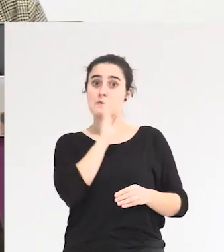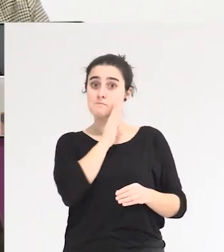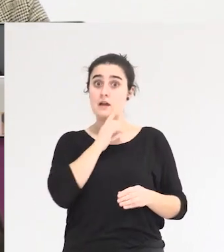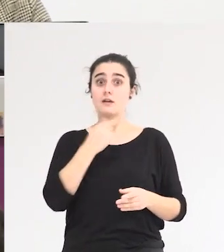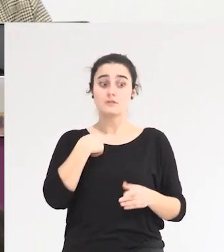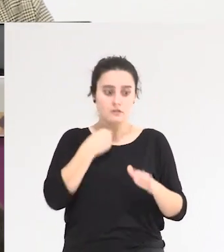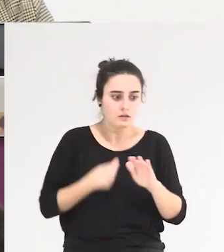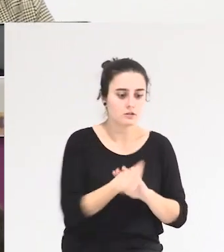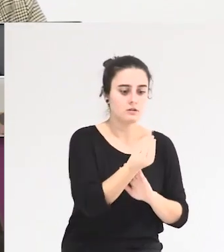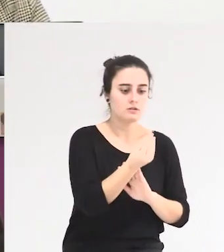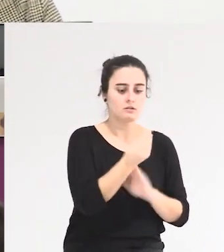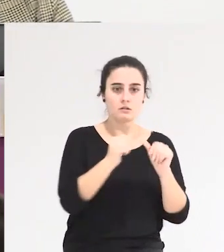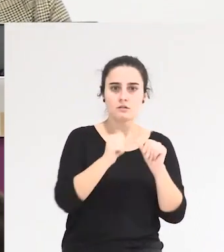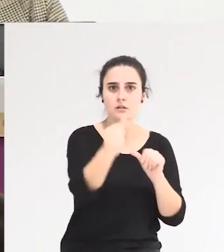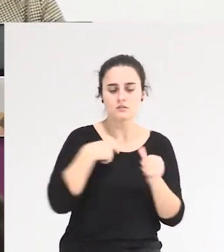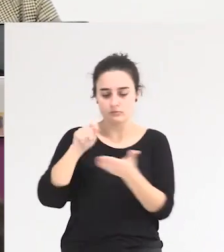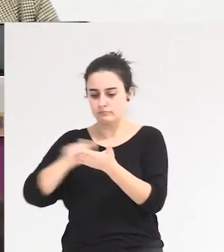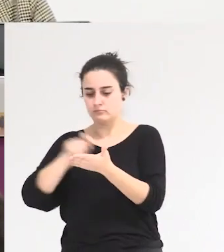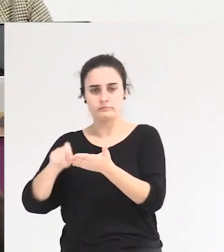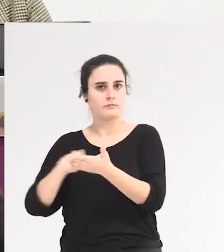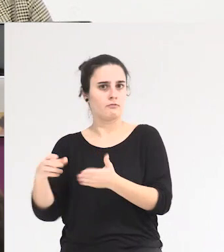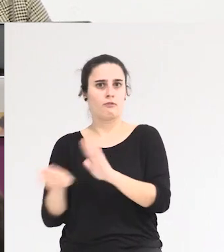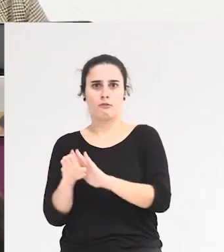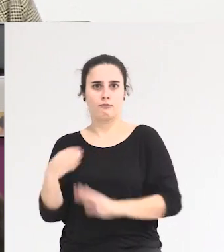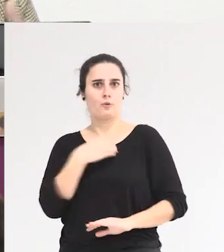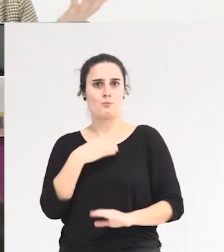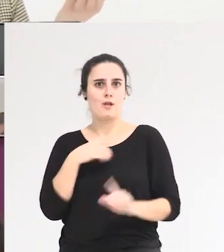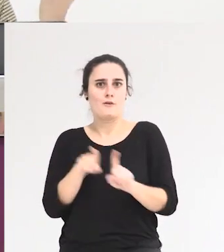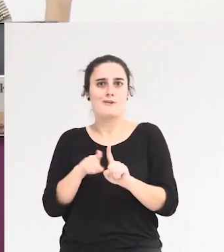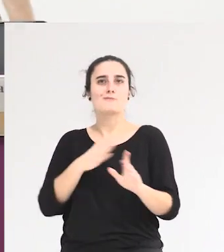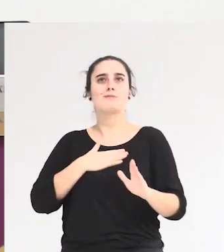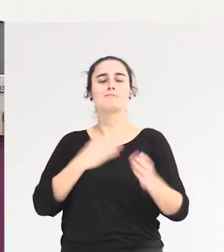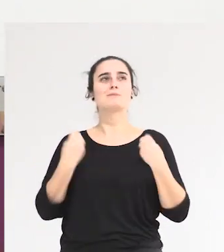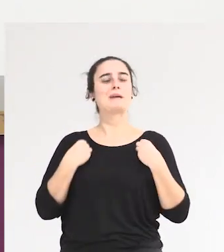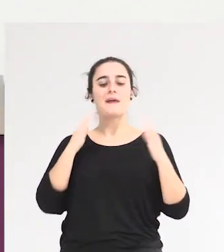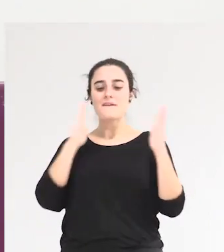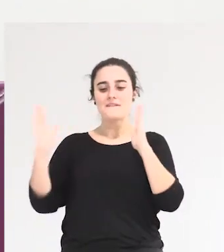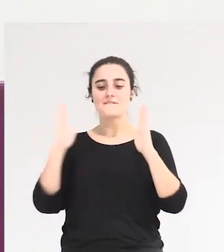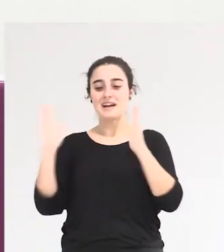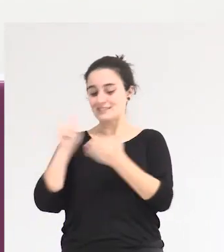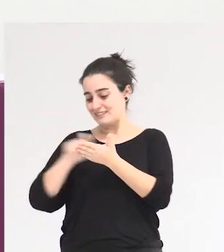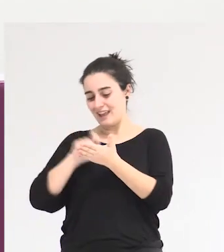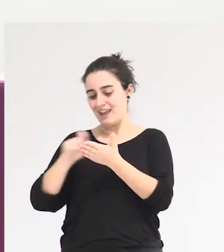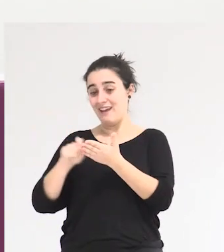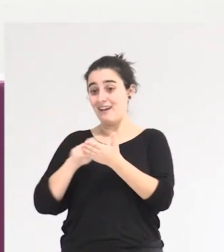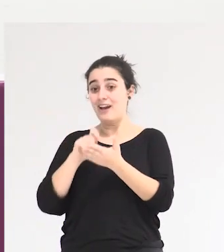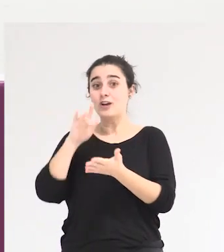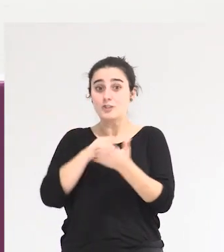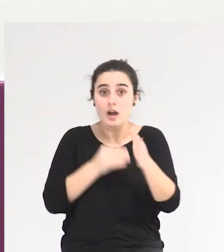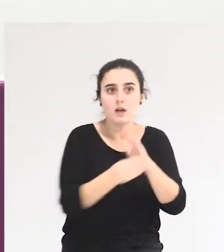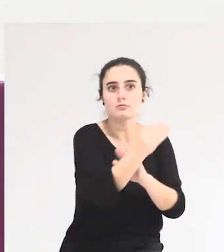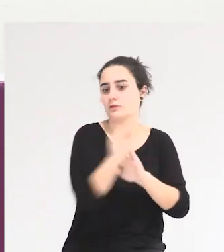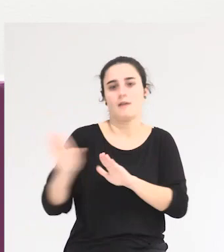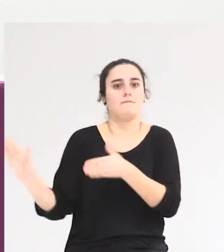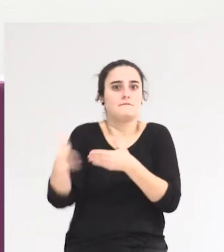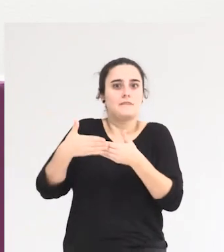holako, bueno, hau ja amaitu da. Nere bizitzako fase hori edo fazeta hori amaitu egin da, ez? Holako gauza erradikalak